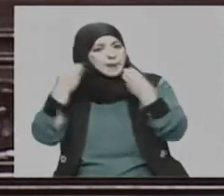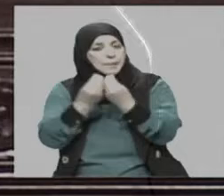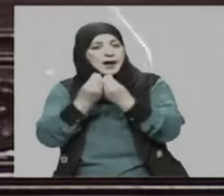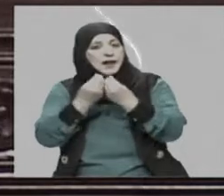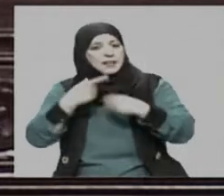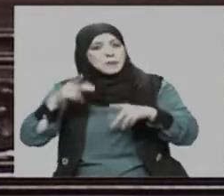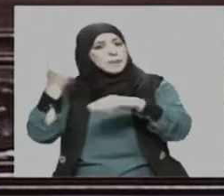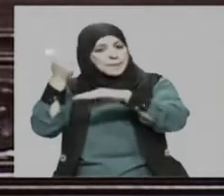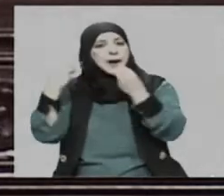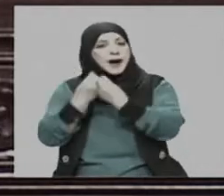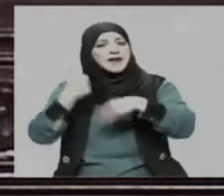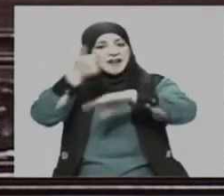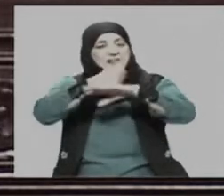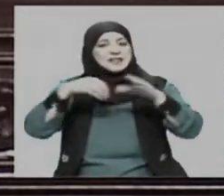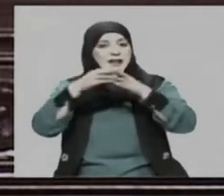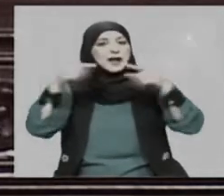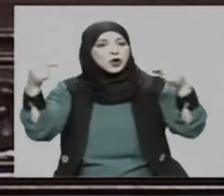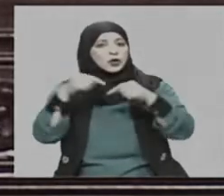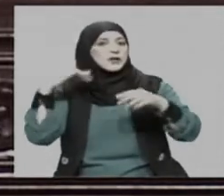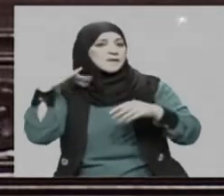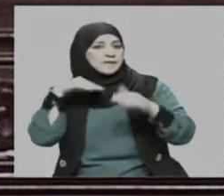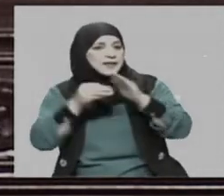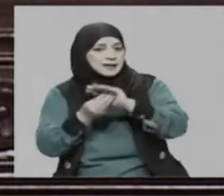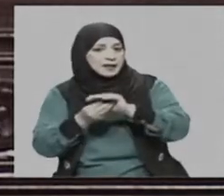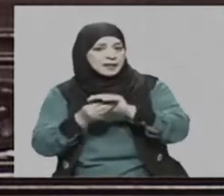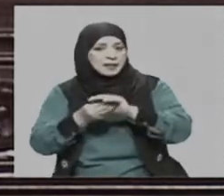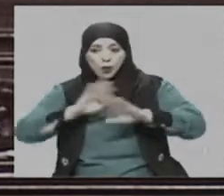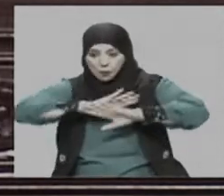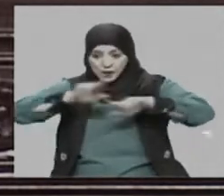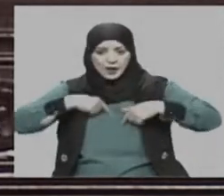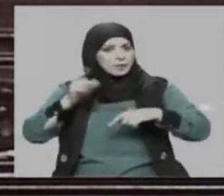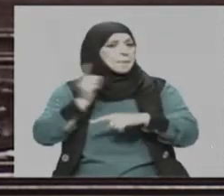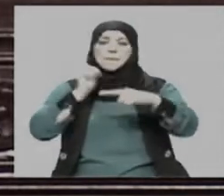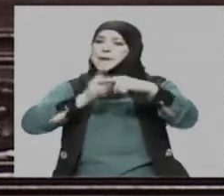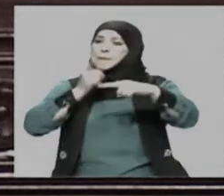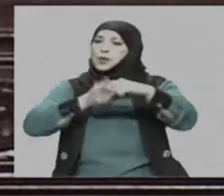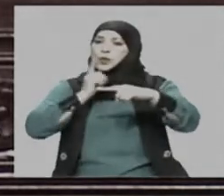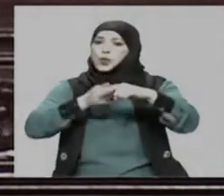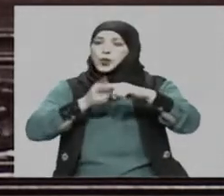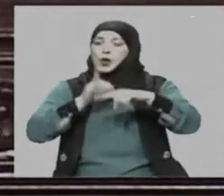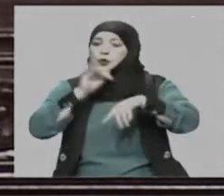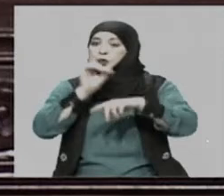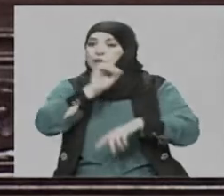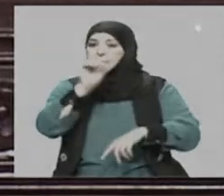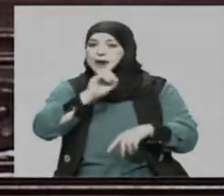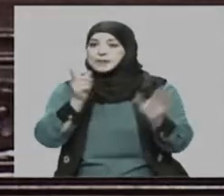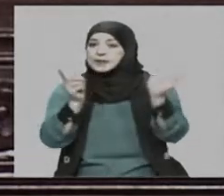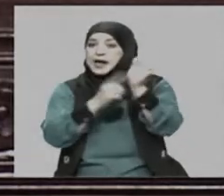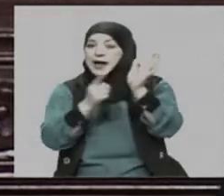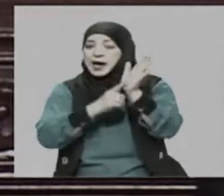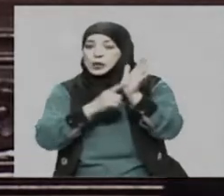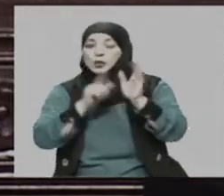السيد رئيس الهيئة، ومشينا في هذا، وفي الاخر قالوا لنا لا ممنوع، ما عندكمش التشريع هذا،